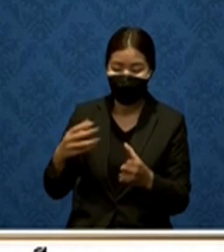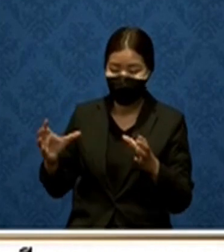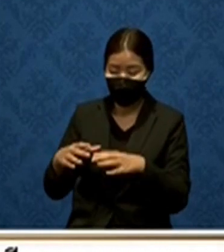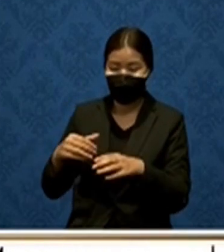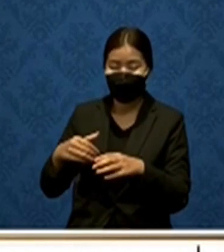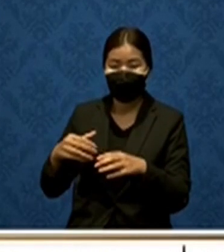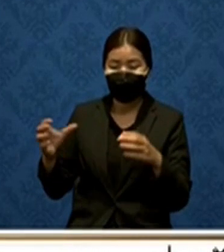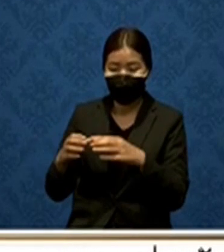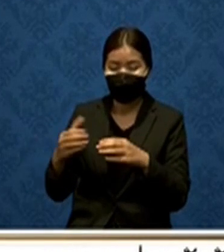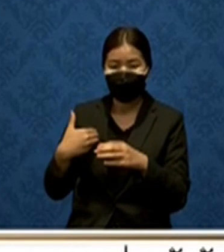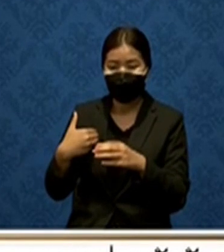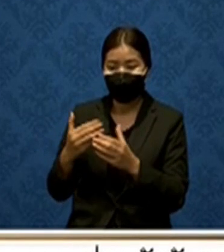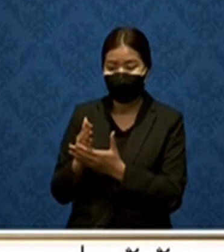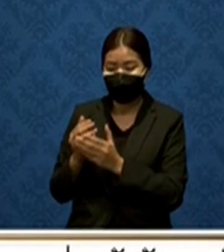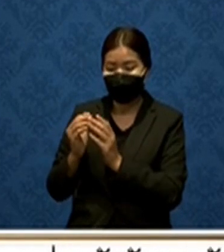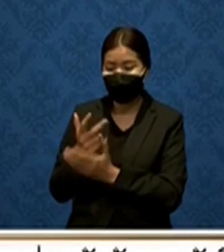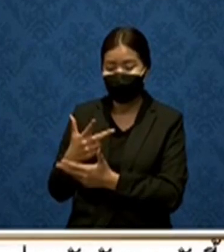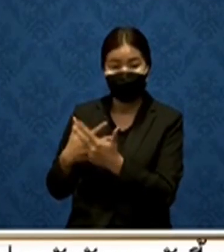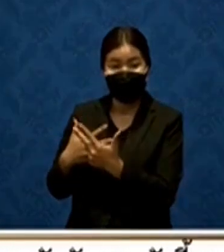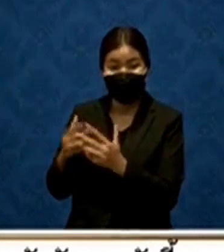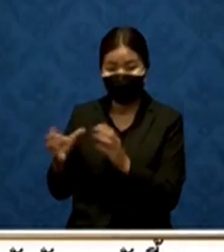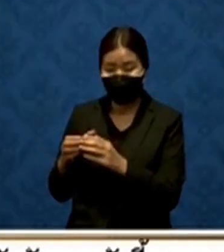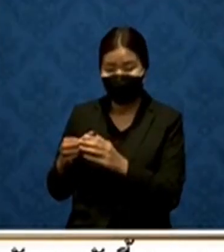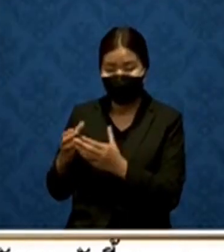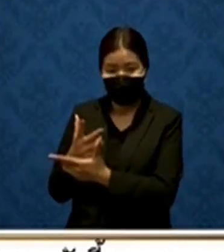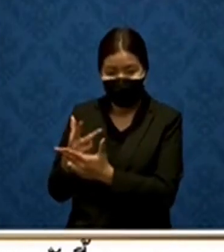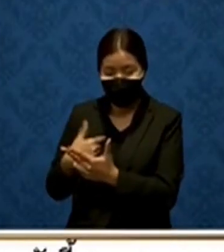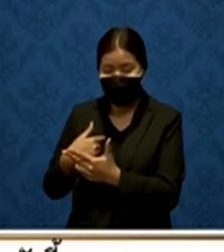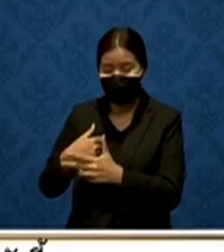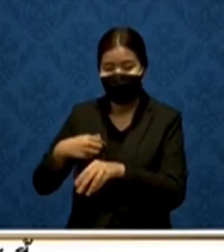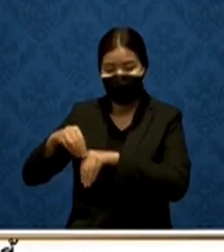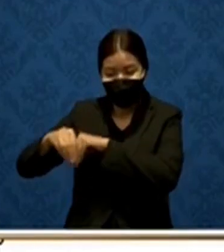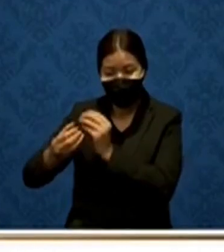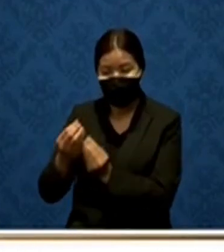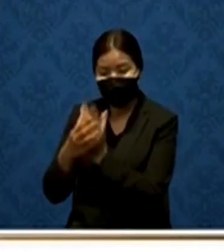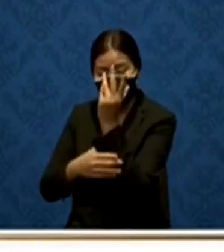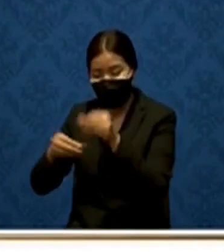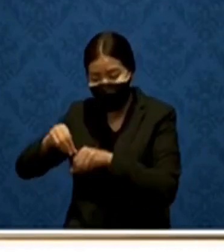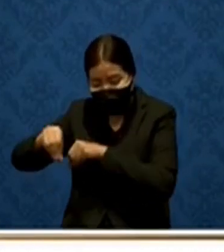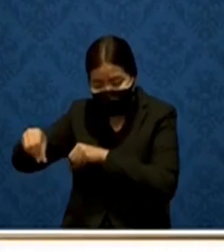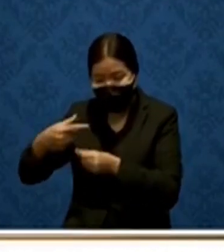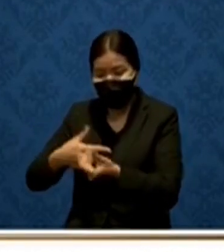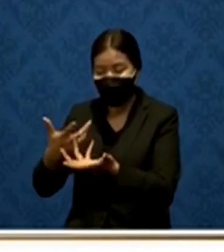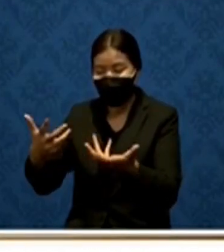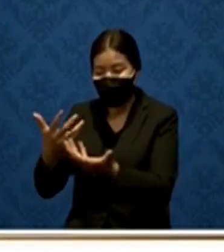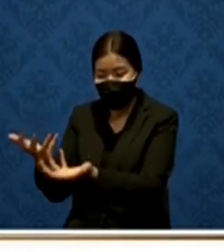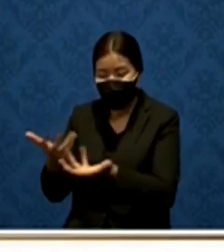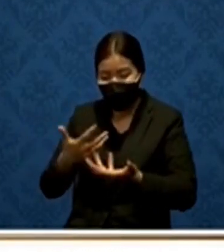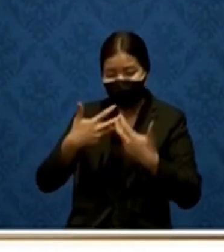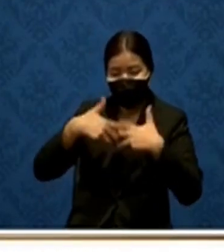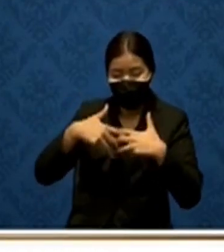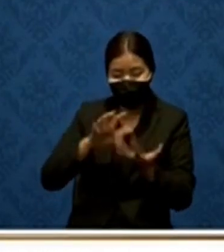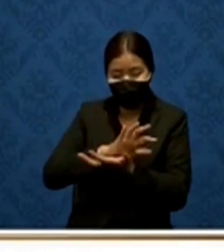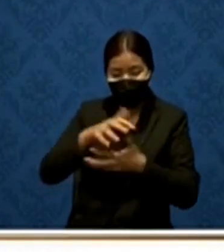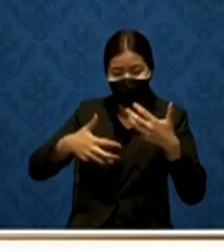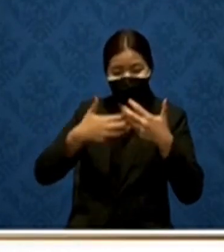เกี่วข้องอยู่ 3 ส่วน1.กระเศรษกรณผู้ปลกปลามน้มันสงผู้ประกอบการ เข่น รง สกัดแล